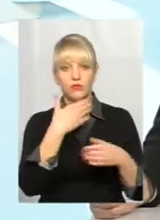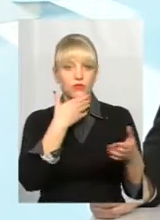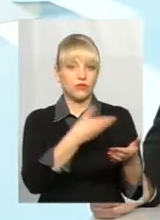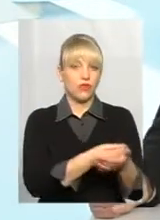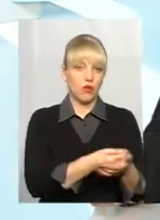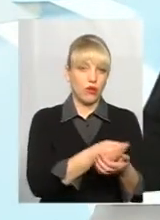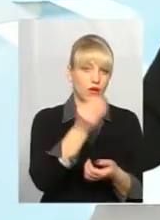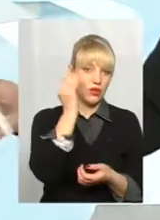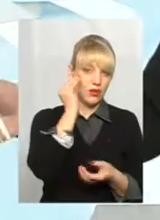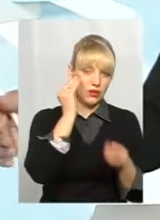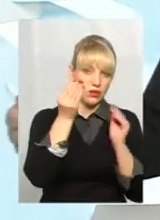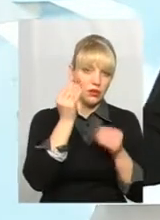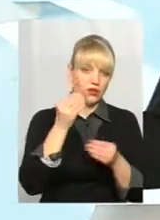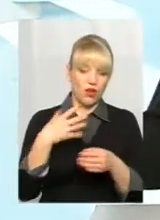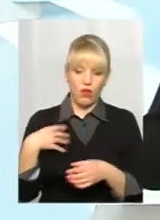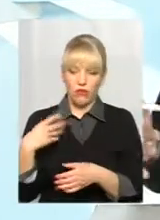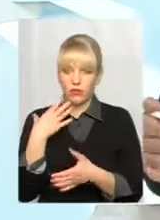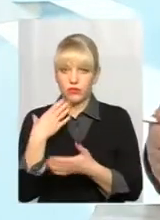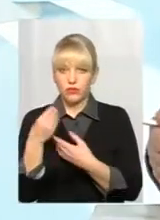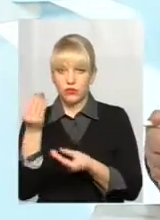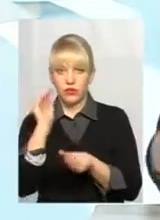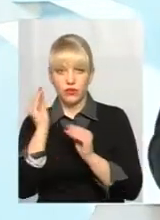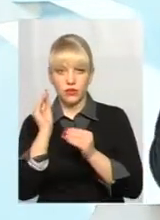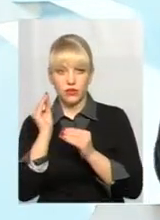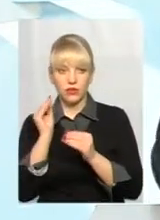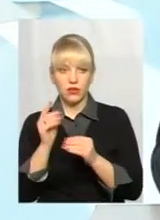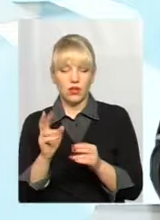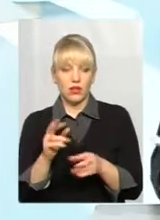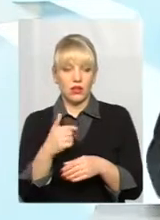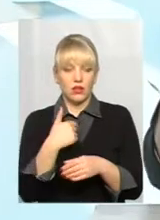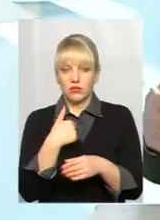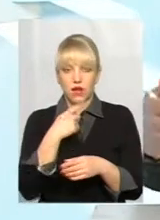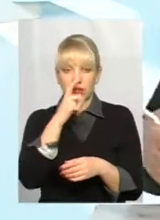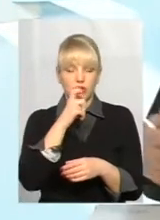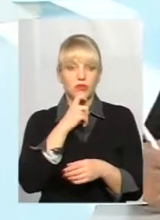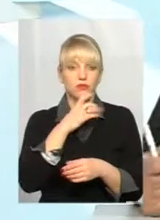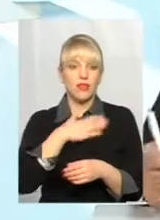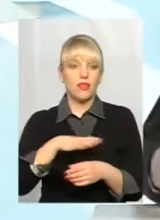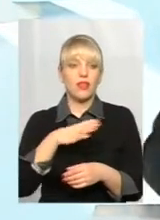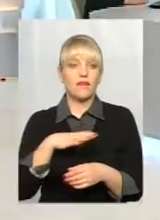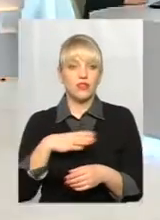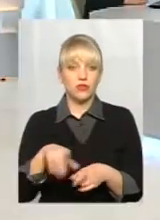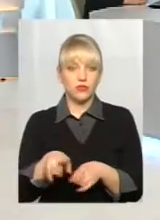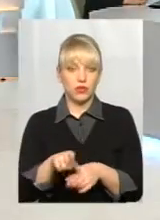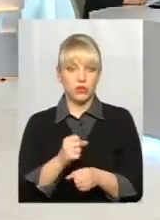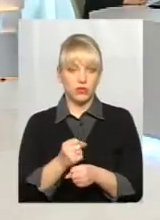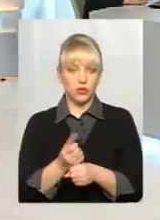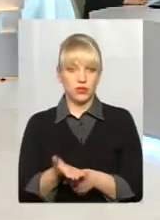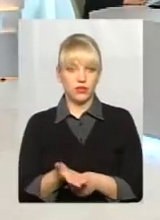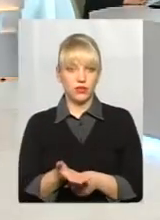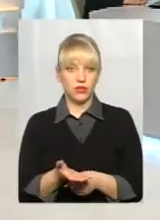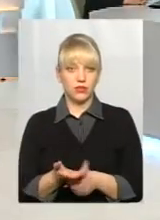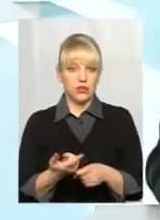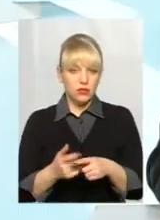свою діляночку, львівський на свою діляночку. І я логіки не розумію, на що дробити, як це